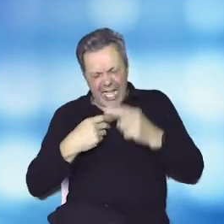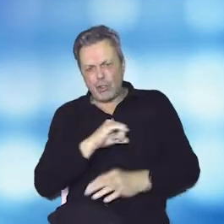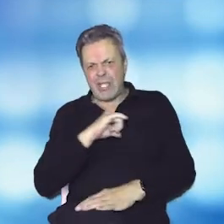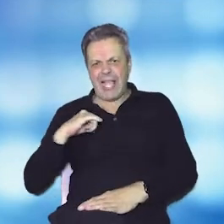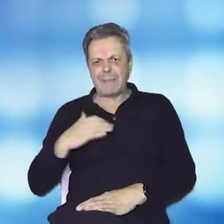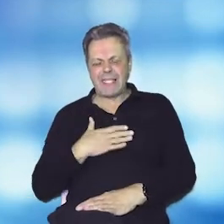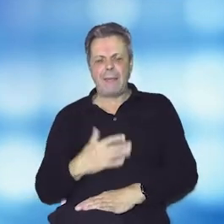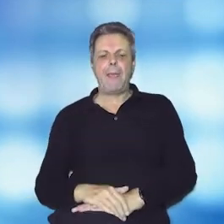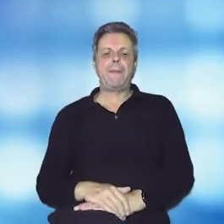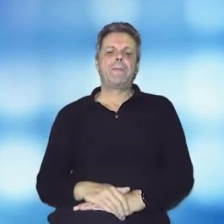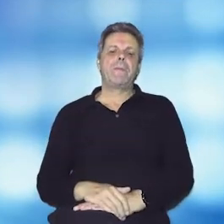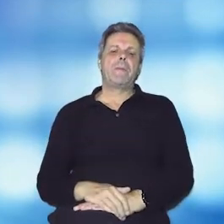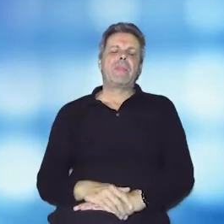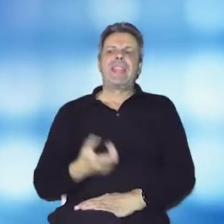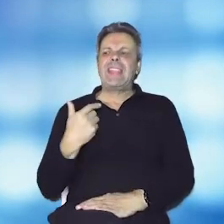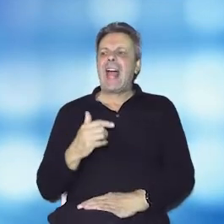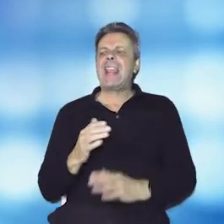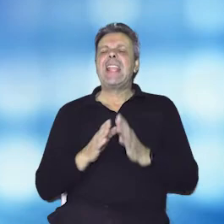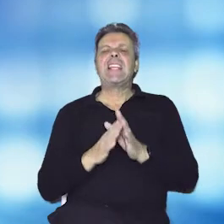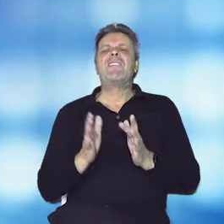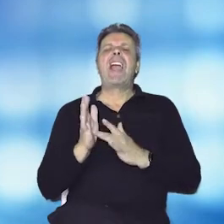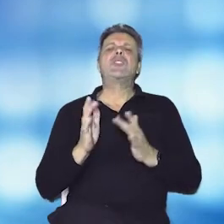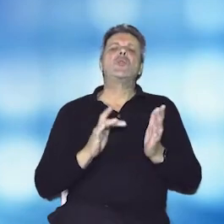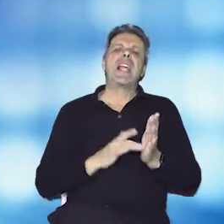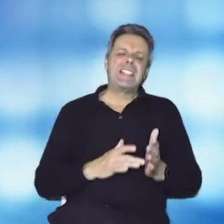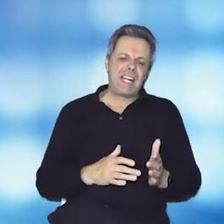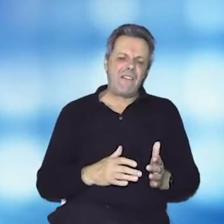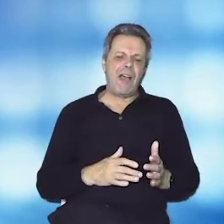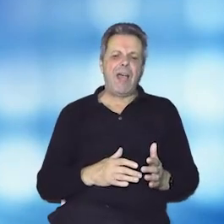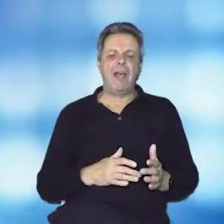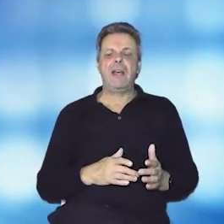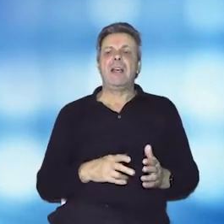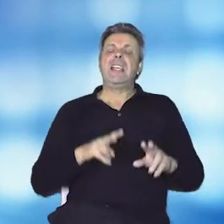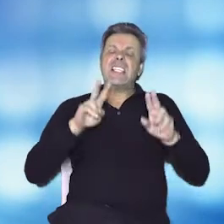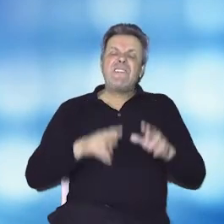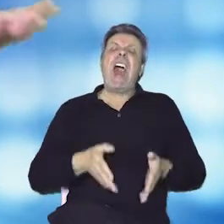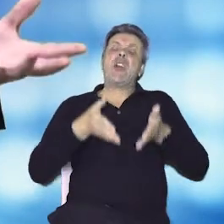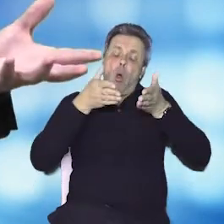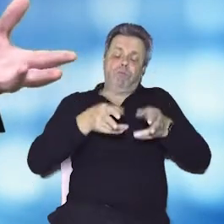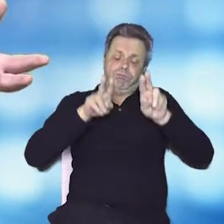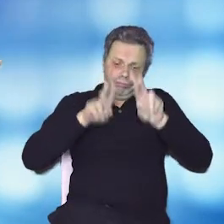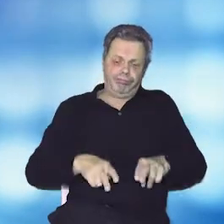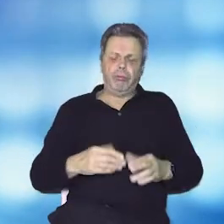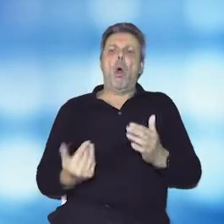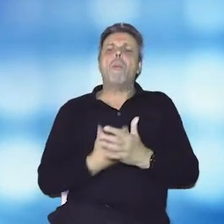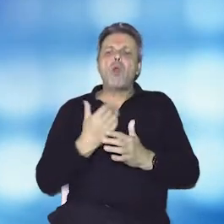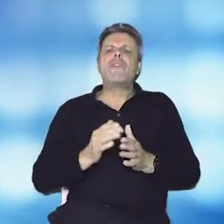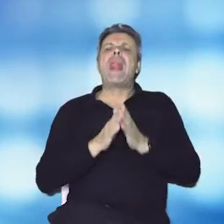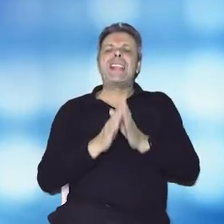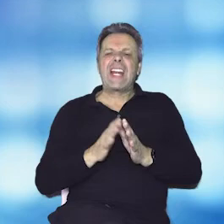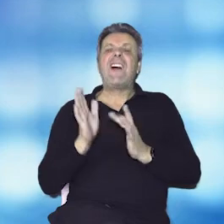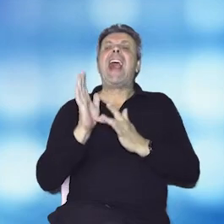sebe. Mm-hmm. Je li crkva Isusa Krista, svetaca posljednjih dana, doista to što tvrdi, a to je obnovljena crkva Isusa